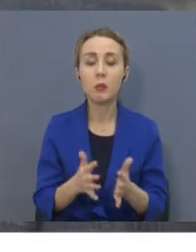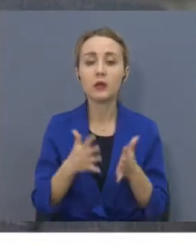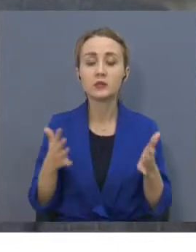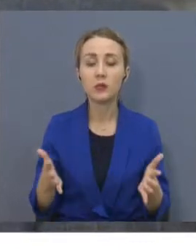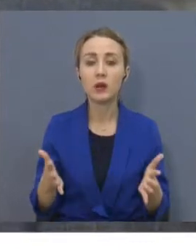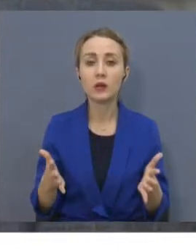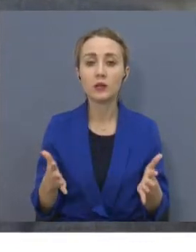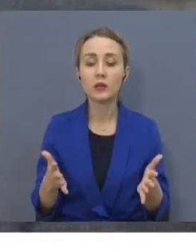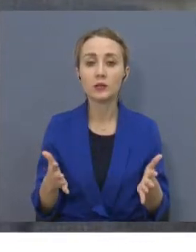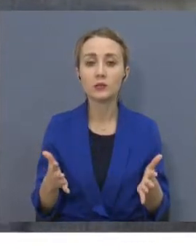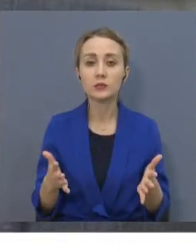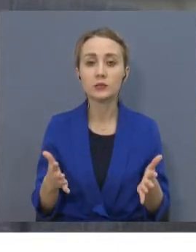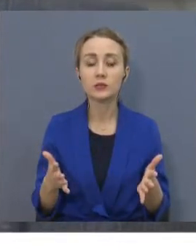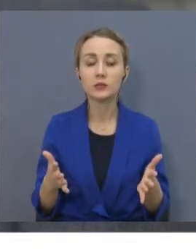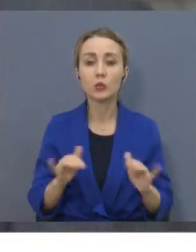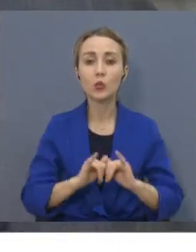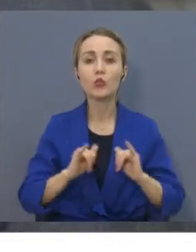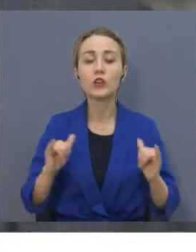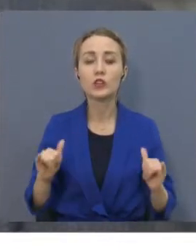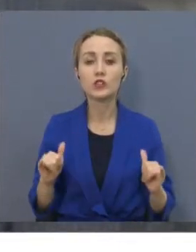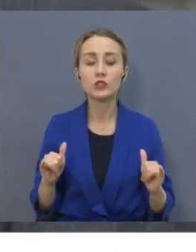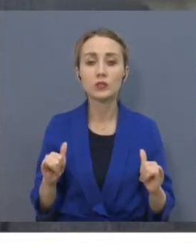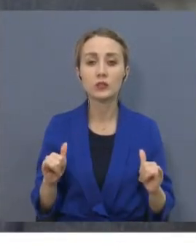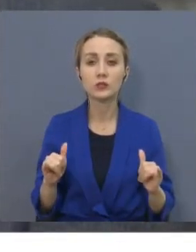максимального увеличения